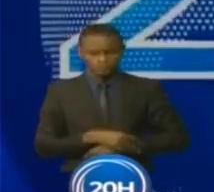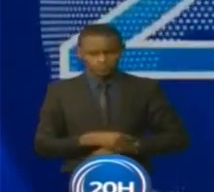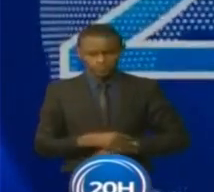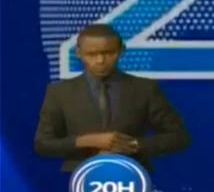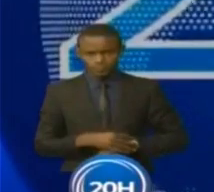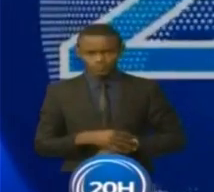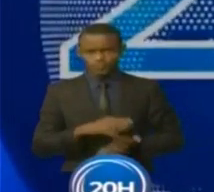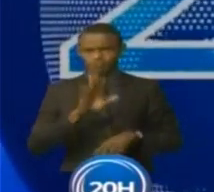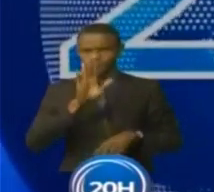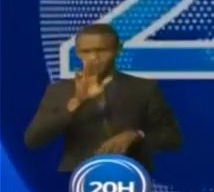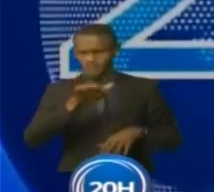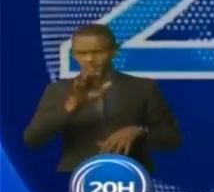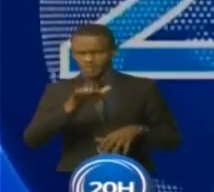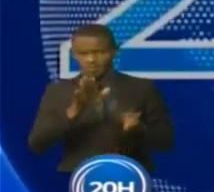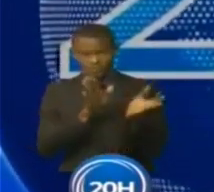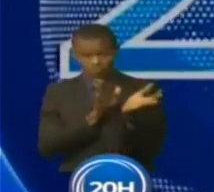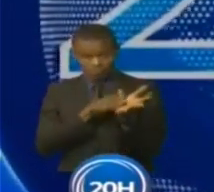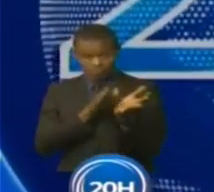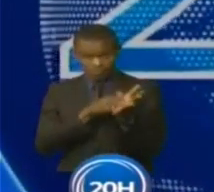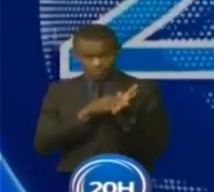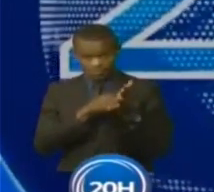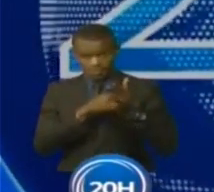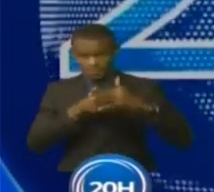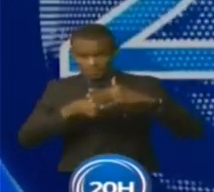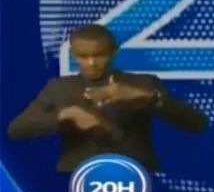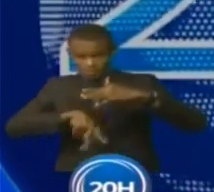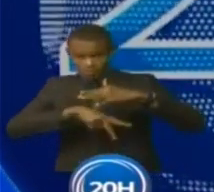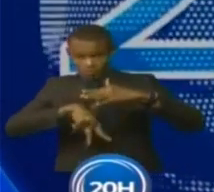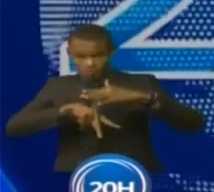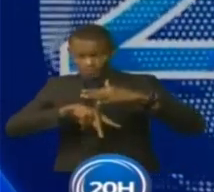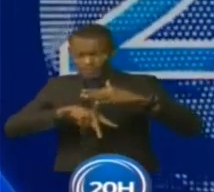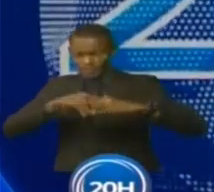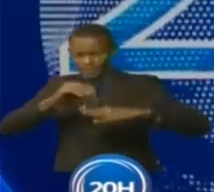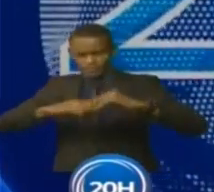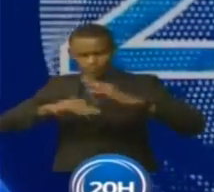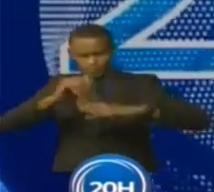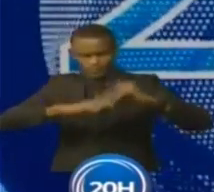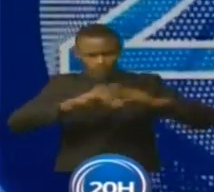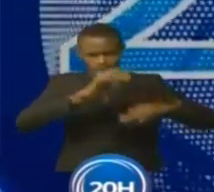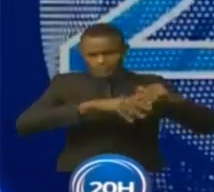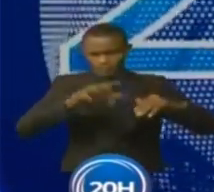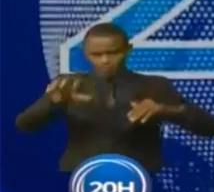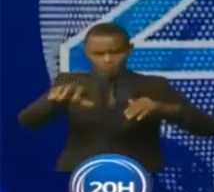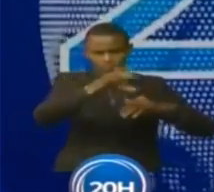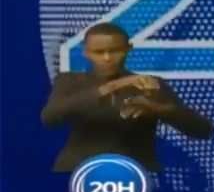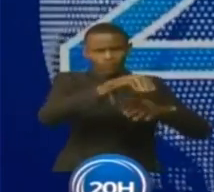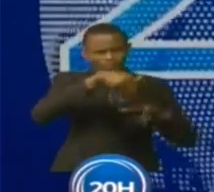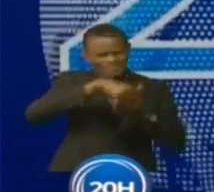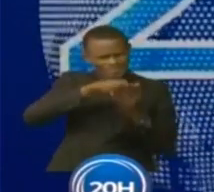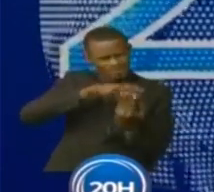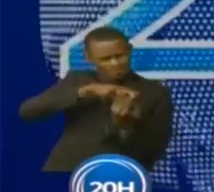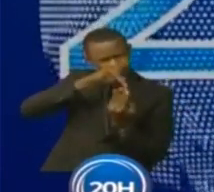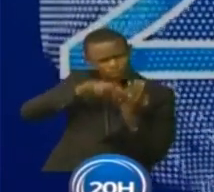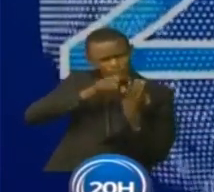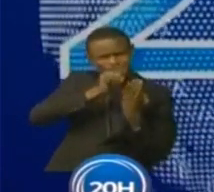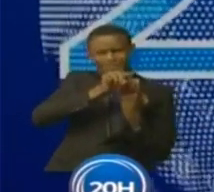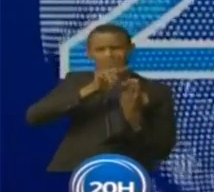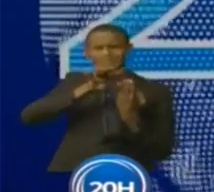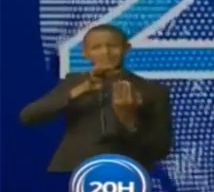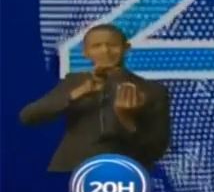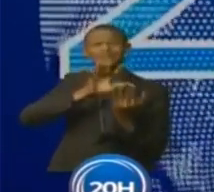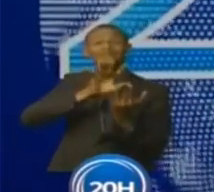Toutes les écoles primaires construites grâce au programme de développement local des 145 territoires, initié par le chef de l'État,